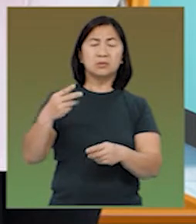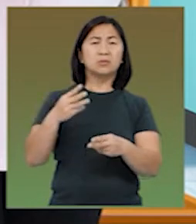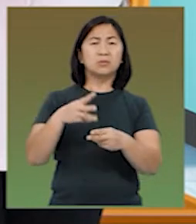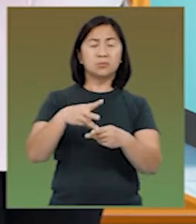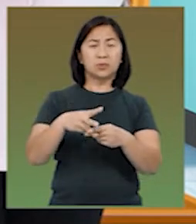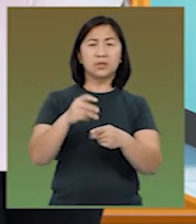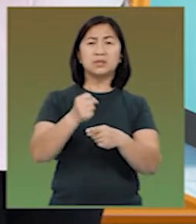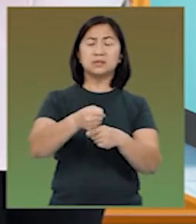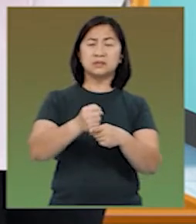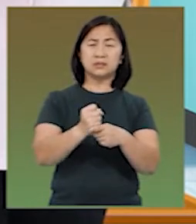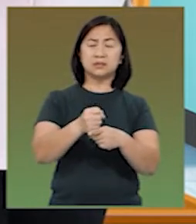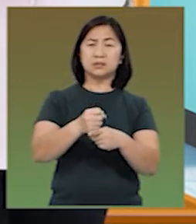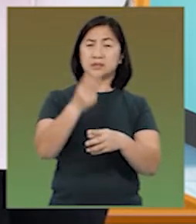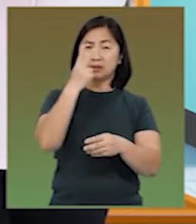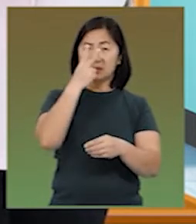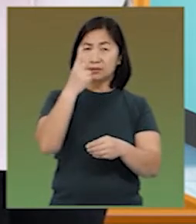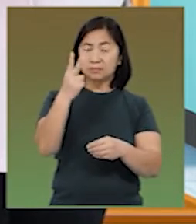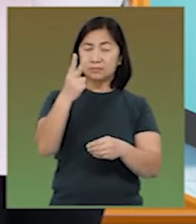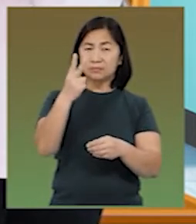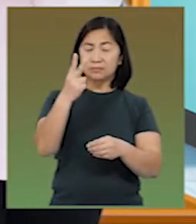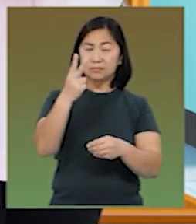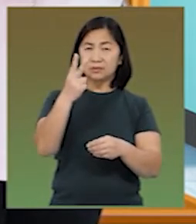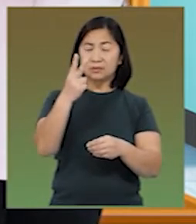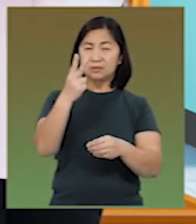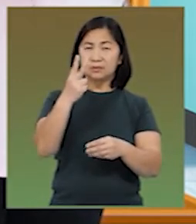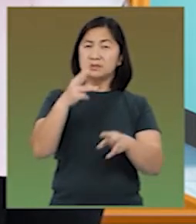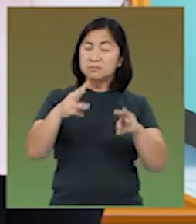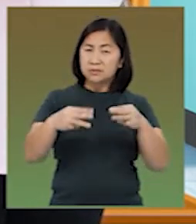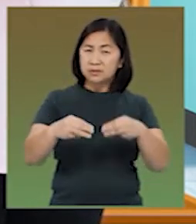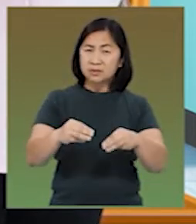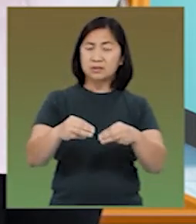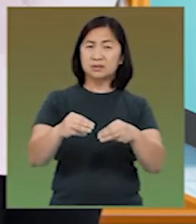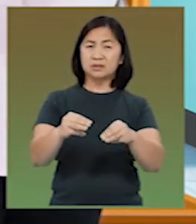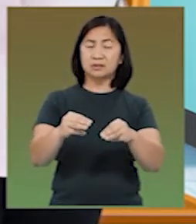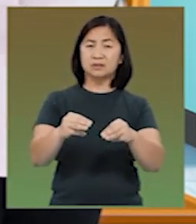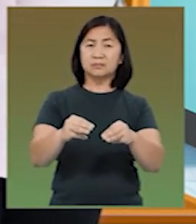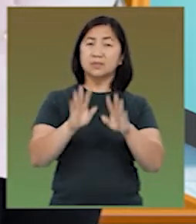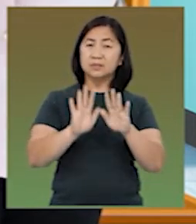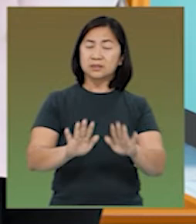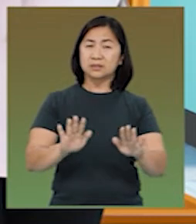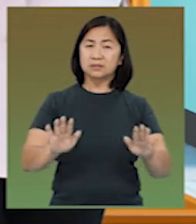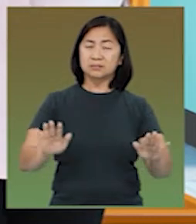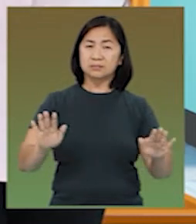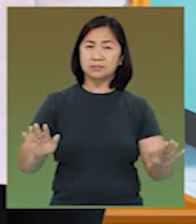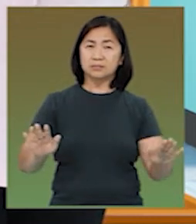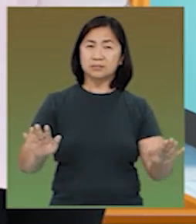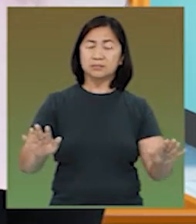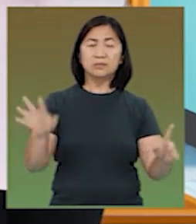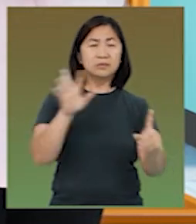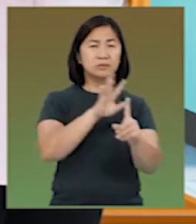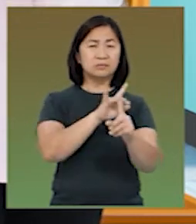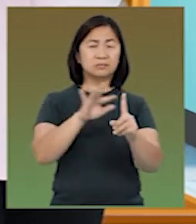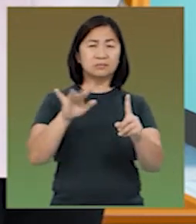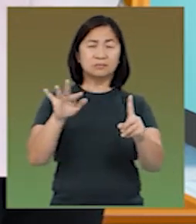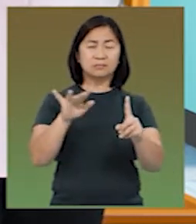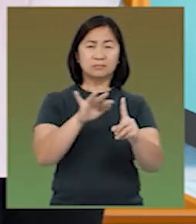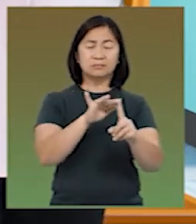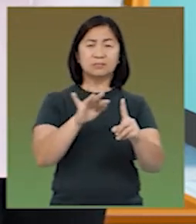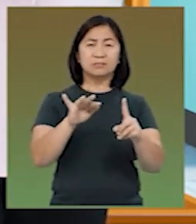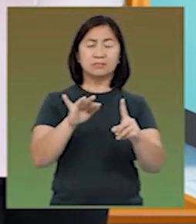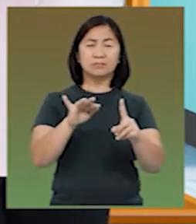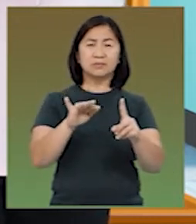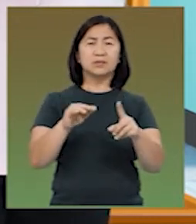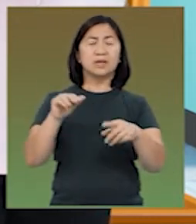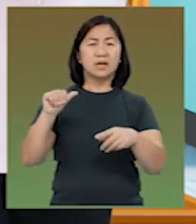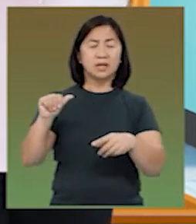at karaniwan itong nakikita sa palengke. Mga bata, pagmasdan ulit ang